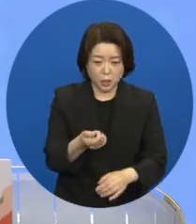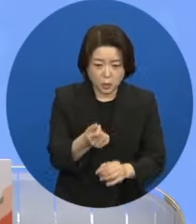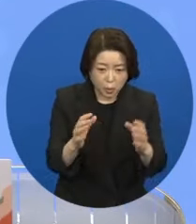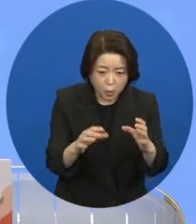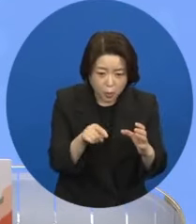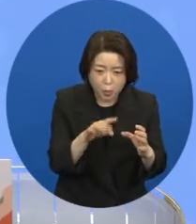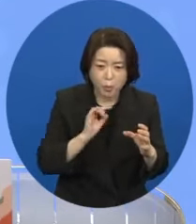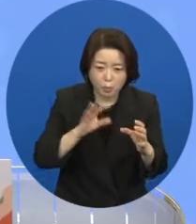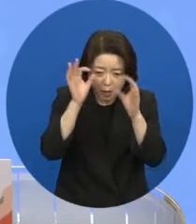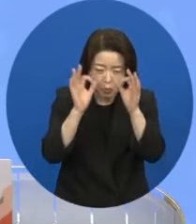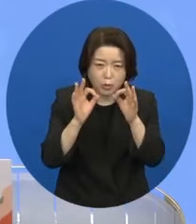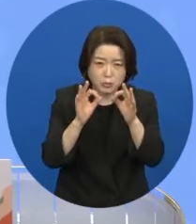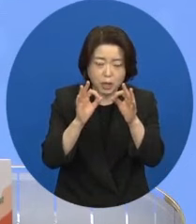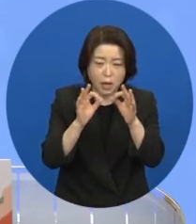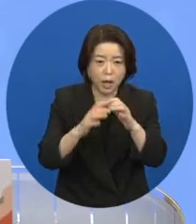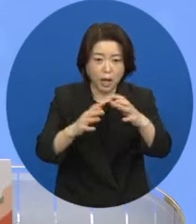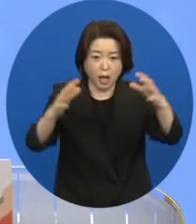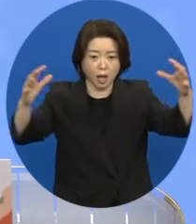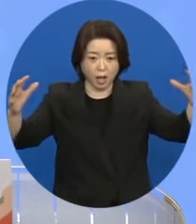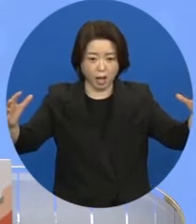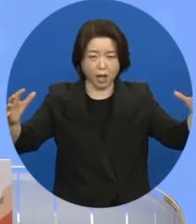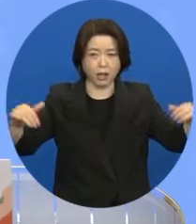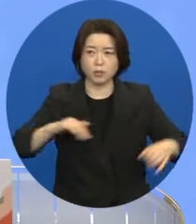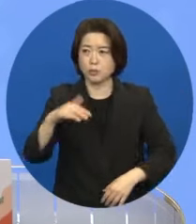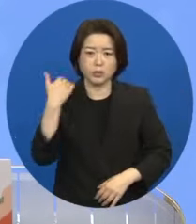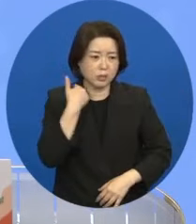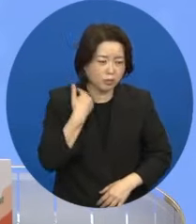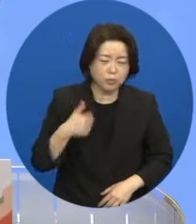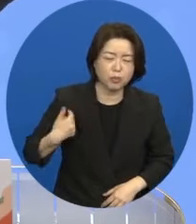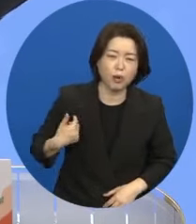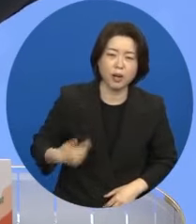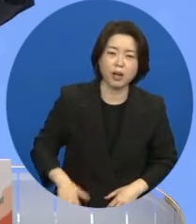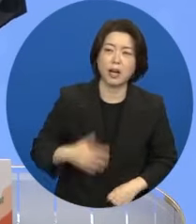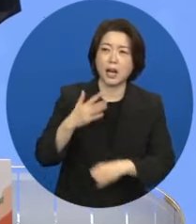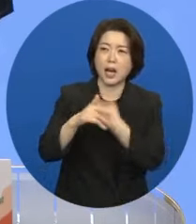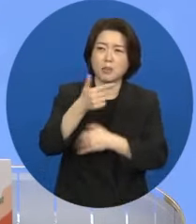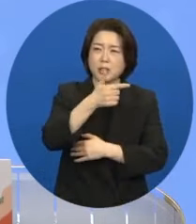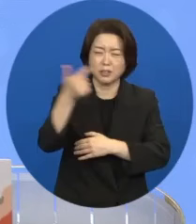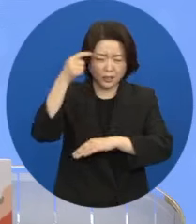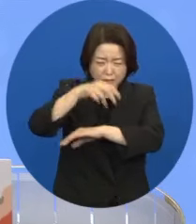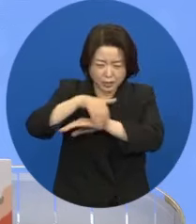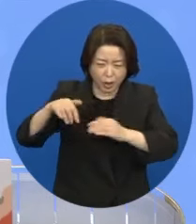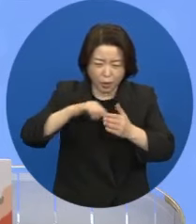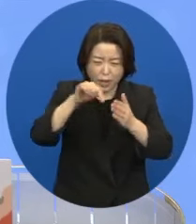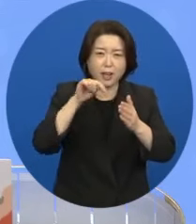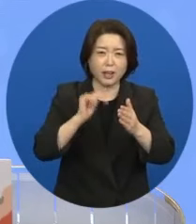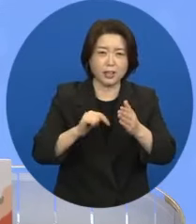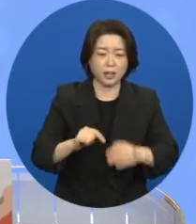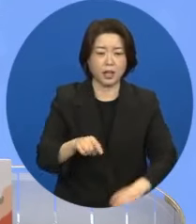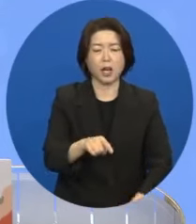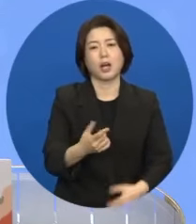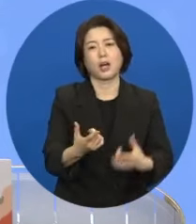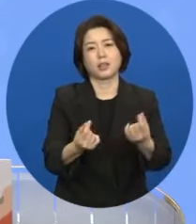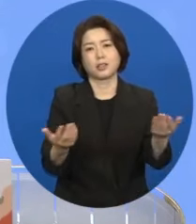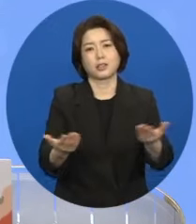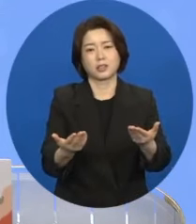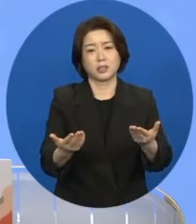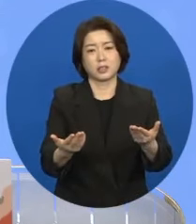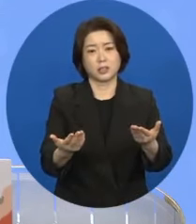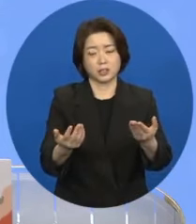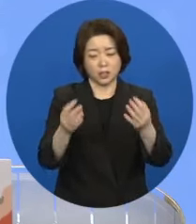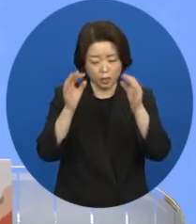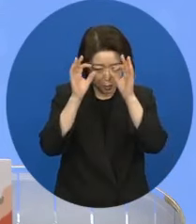보이지만 하나님이 더 보이지 않 우리는 더 볼 수 없지 더 보이지 않은 그 하나님의 큰 그림 가운데 이런것이 있었음을 보게 된